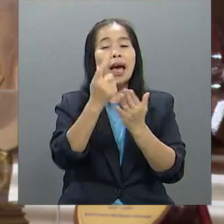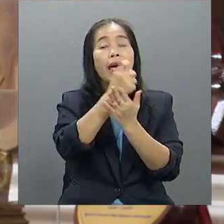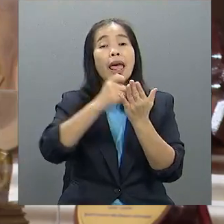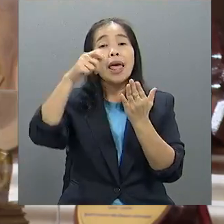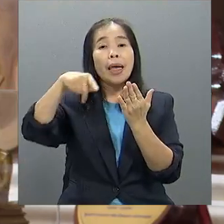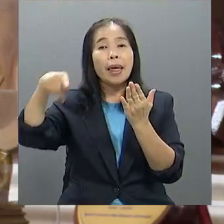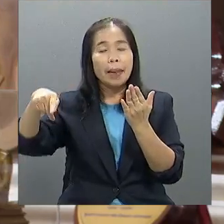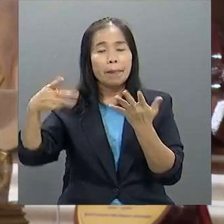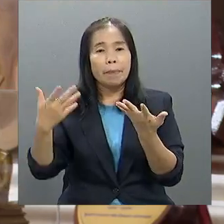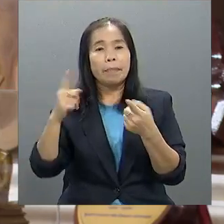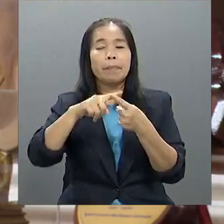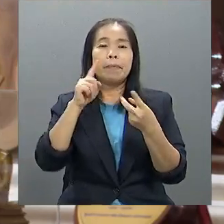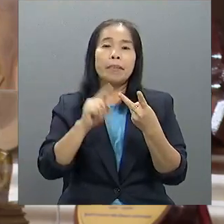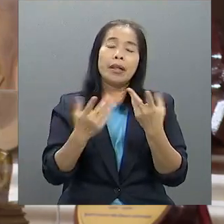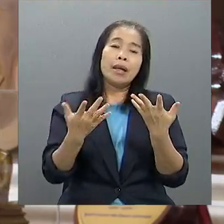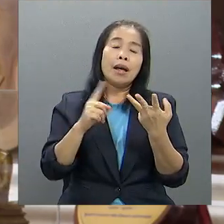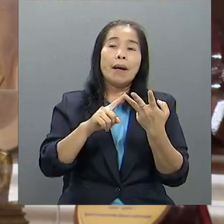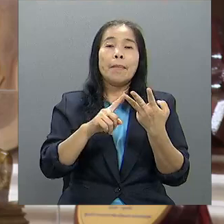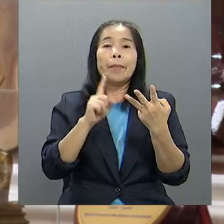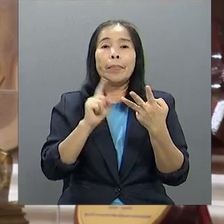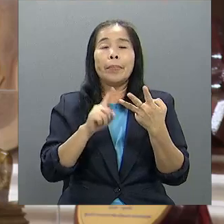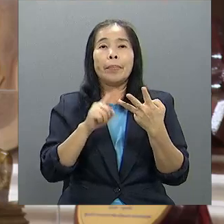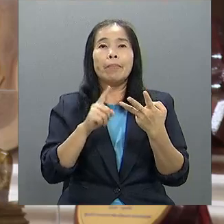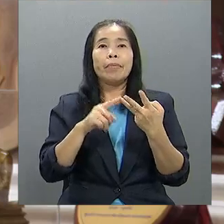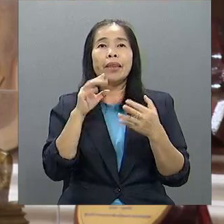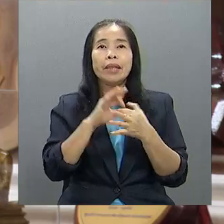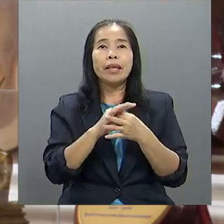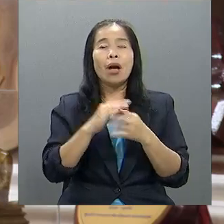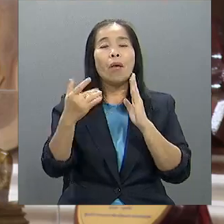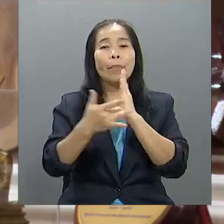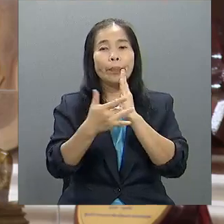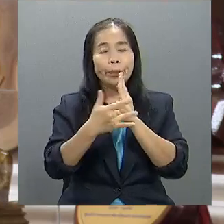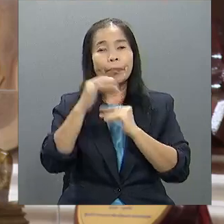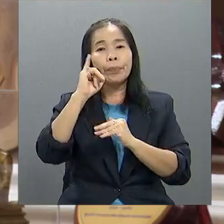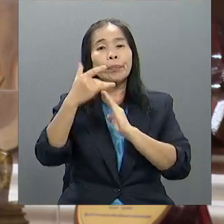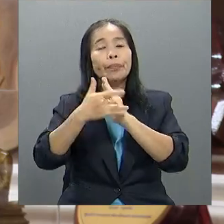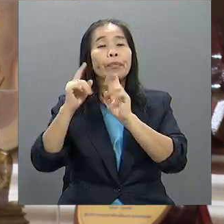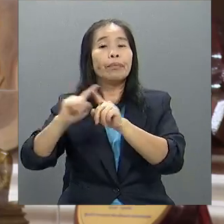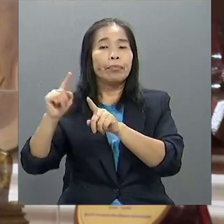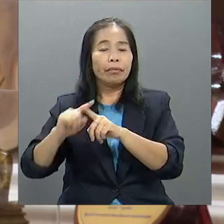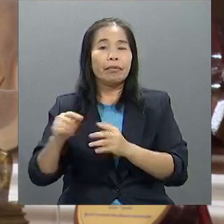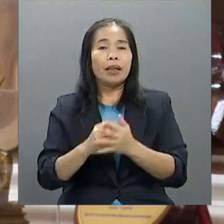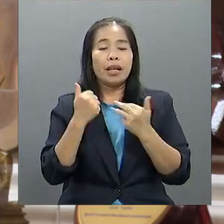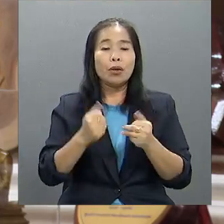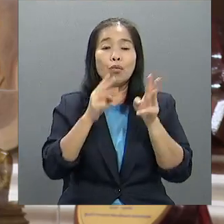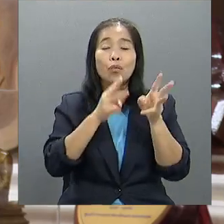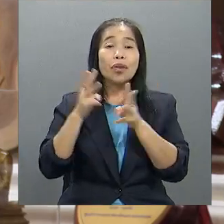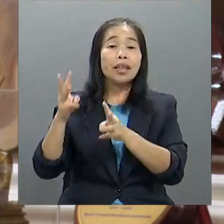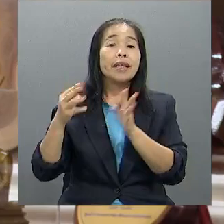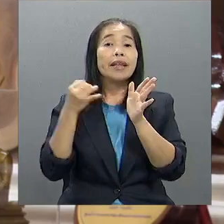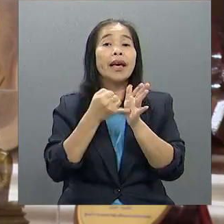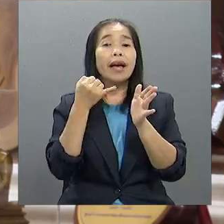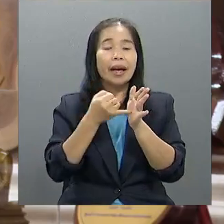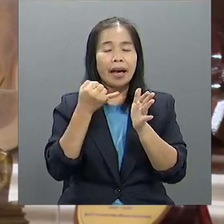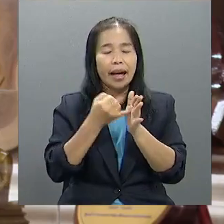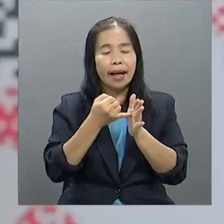การข้อจำกัดในเรื่องของการใช้ไอทีต่างๆนะครับเพราะนั้นเพื่อให้ง่ายฮะเราก็เลยพยายามที่จะทำให้